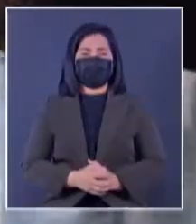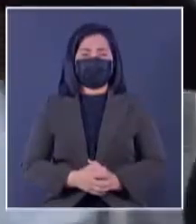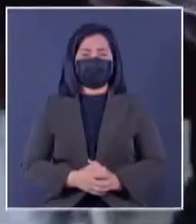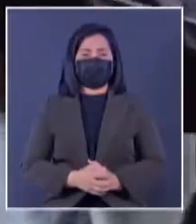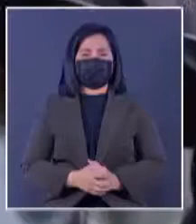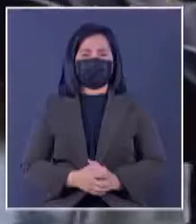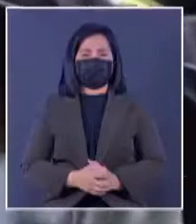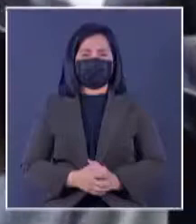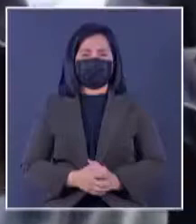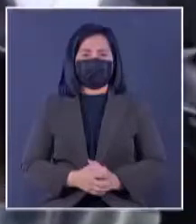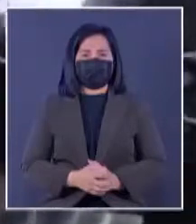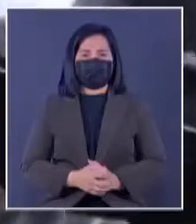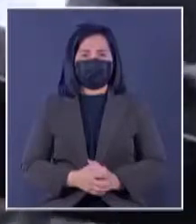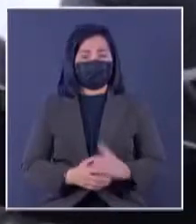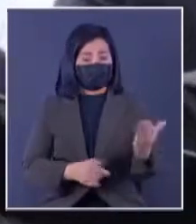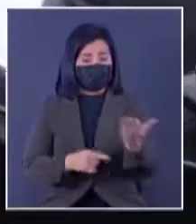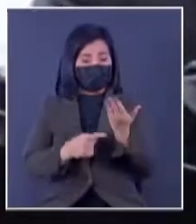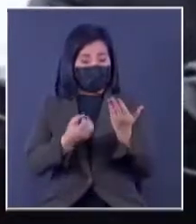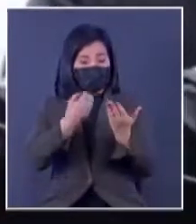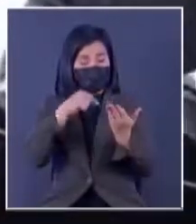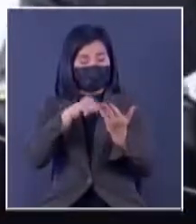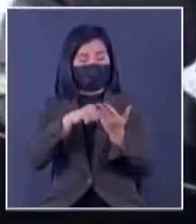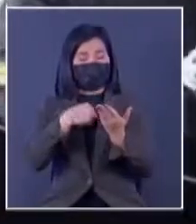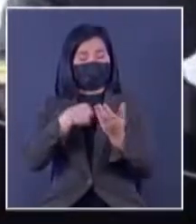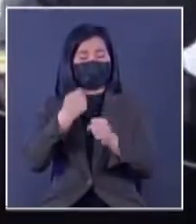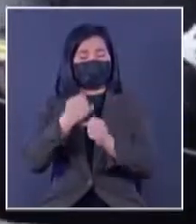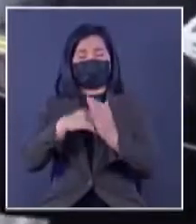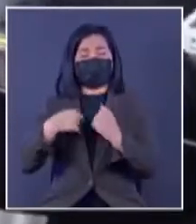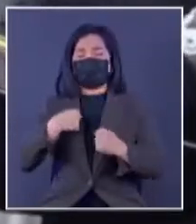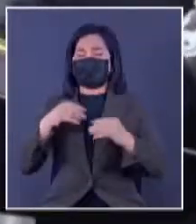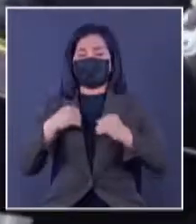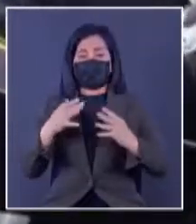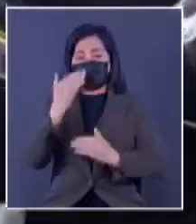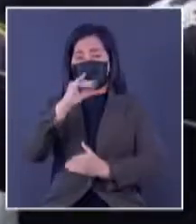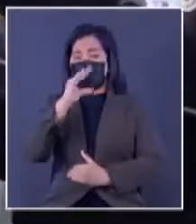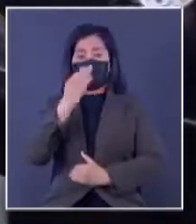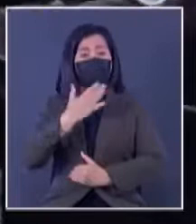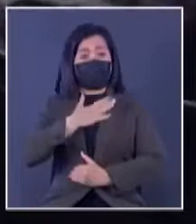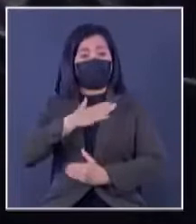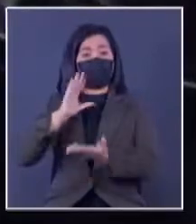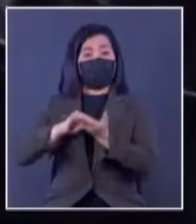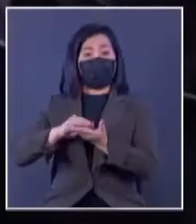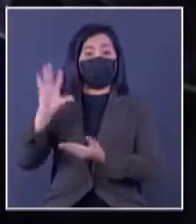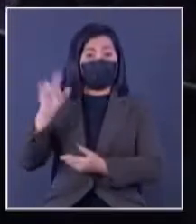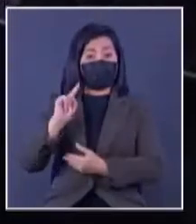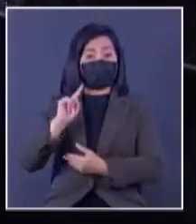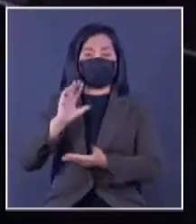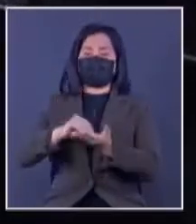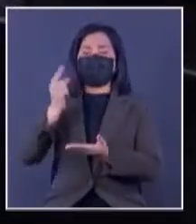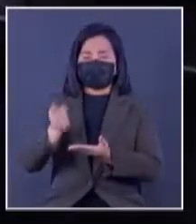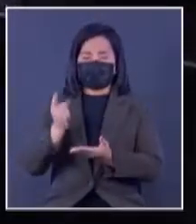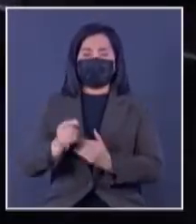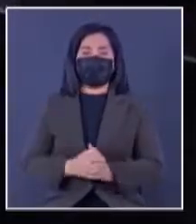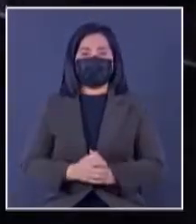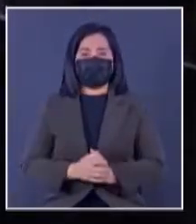อยู่ในกะสารมาหนูขอปฏิเสธโต๊ะความคิดหนูก็สิ่งที่อยู่พูดหนูอ้างอิงมาจากข้อมูลจริง